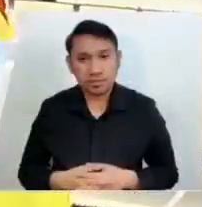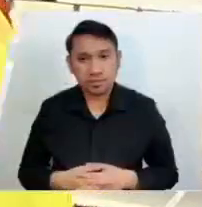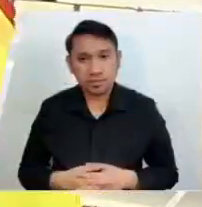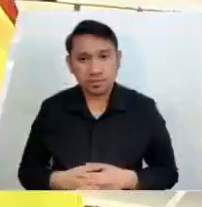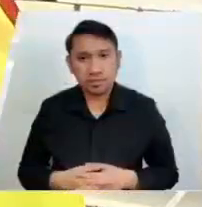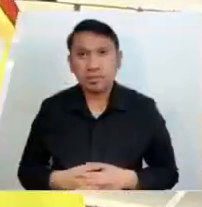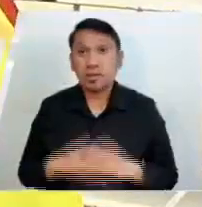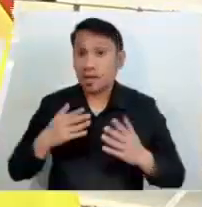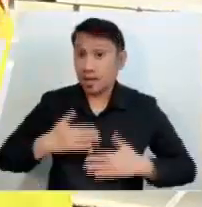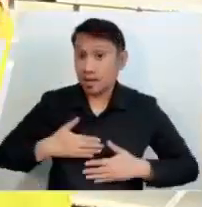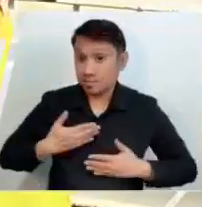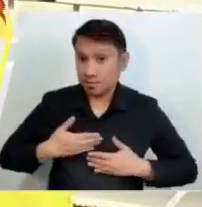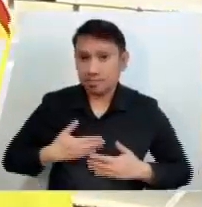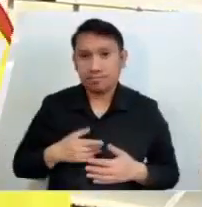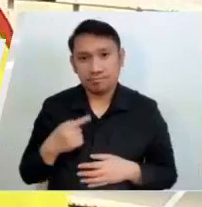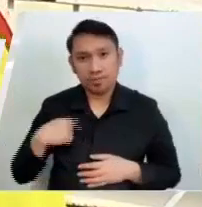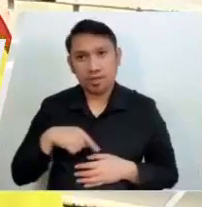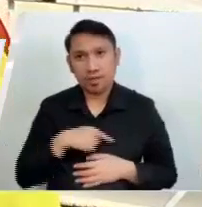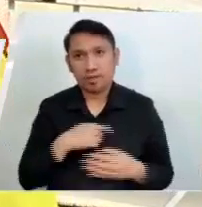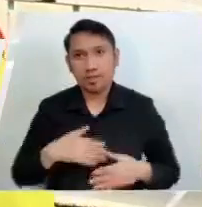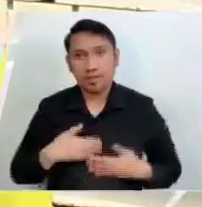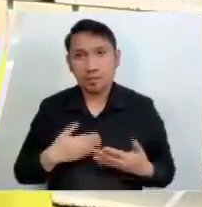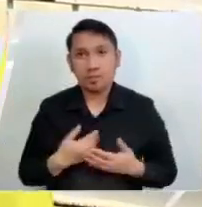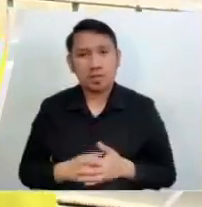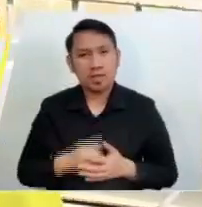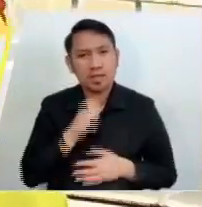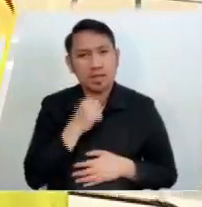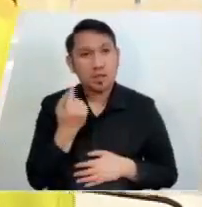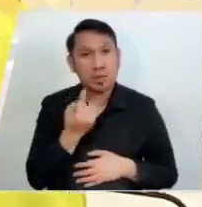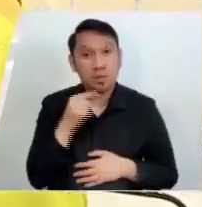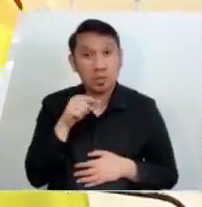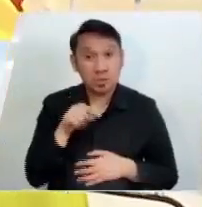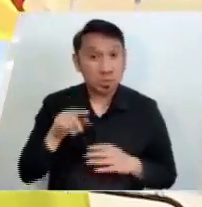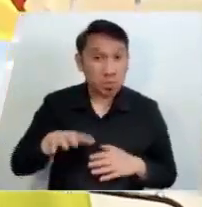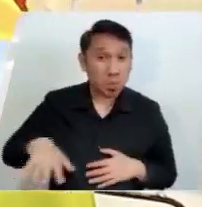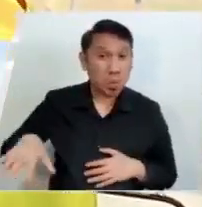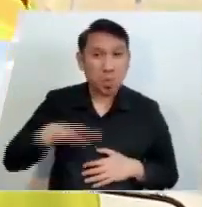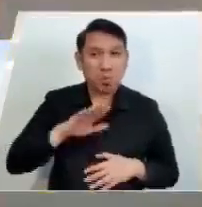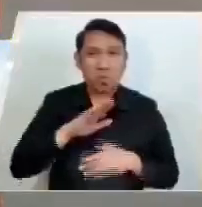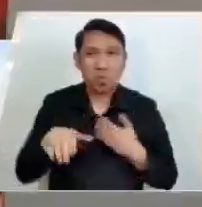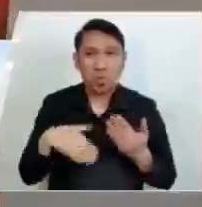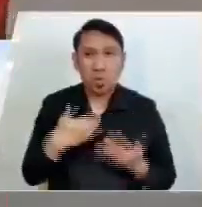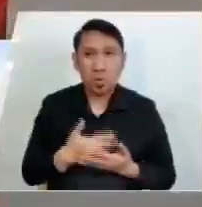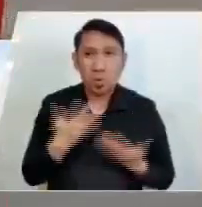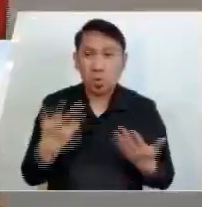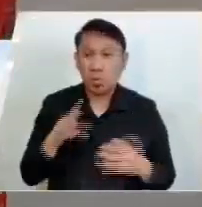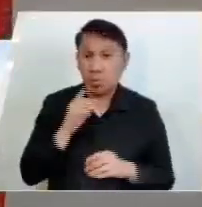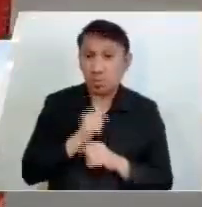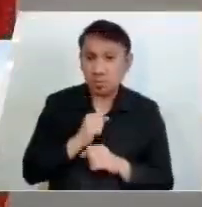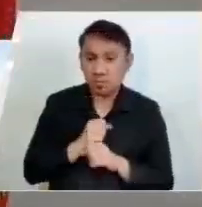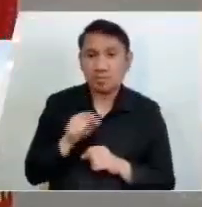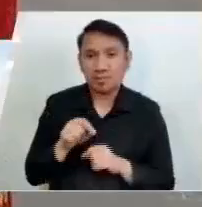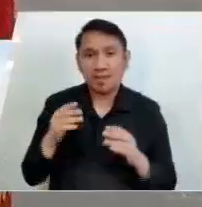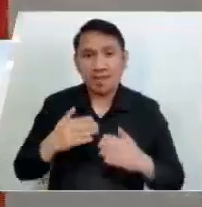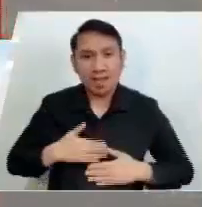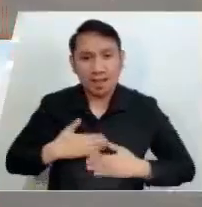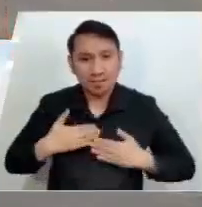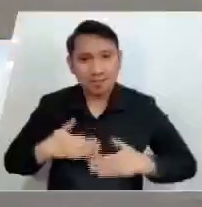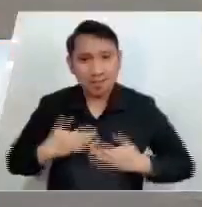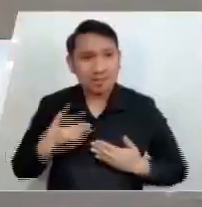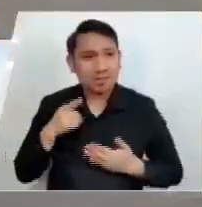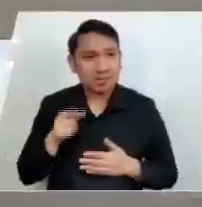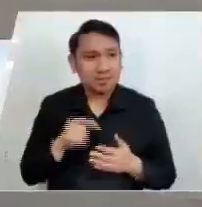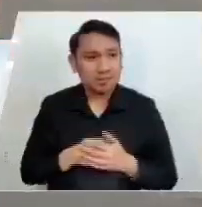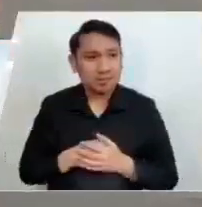Happy po kami. Hindi lang po ang mga deboto, lahat po ng mga nananampalataya. Happy, ika nga, ang debotong si Bong